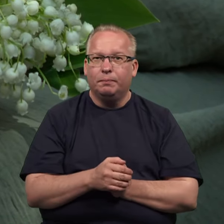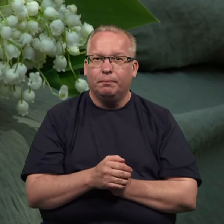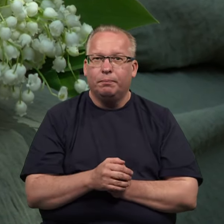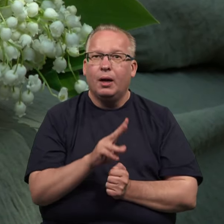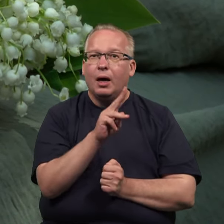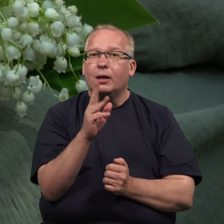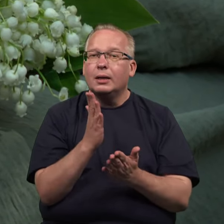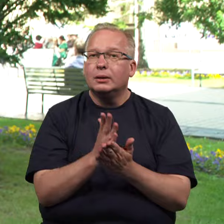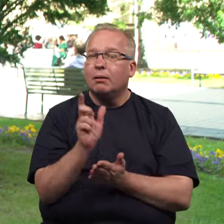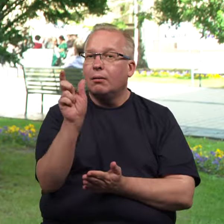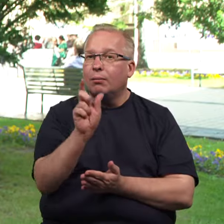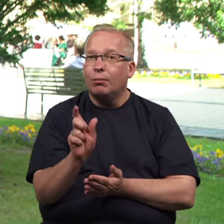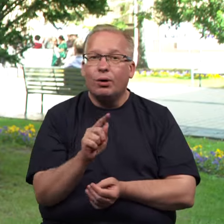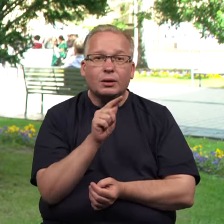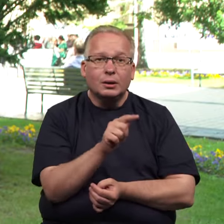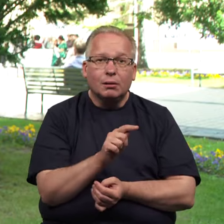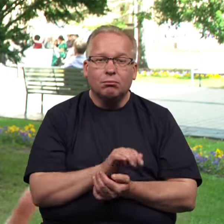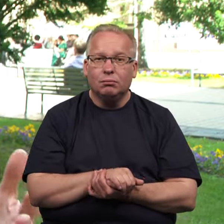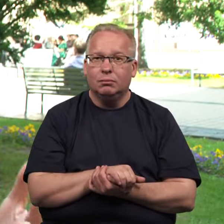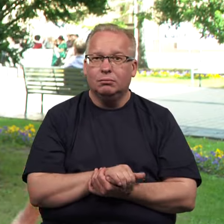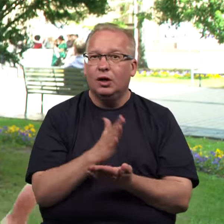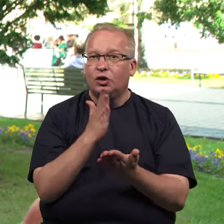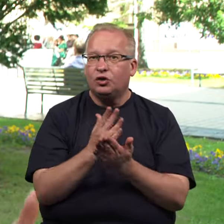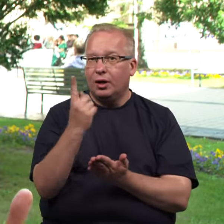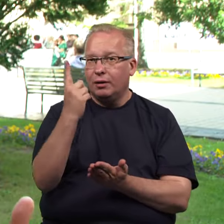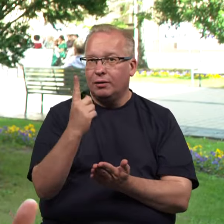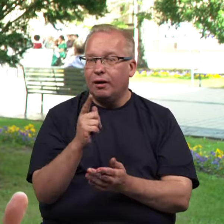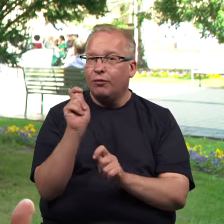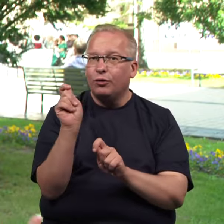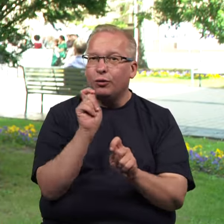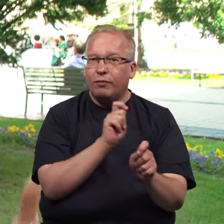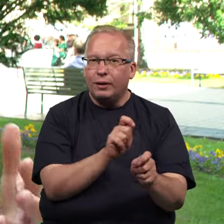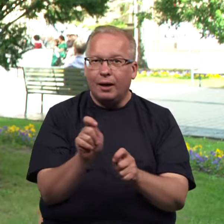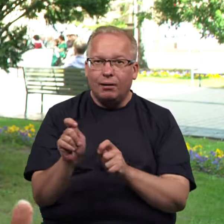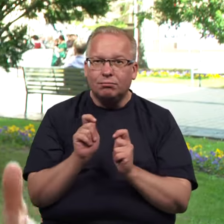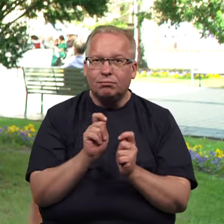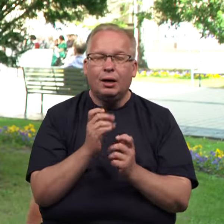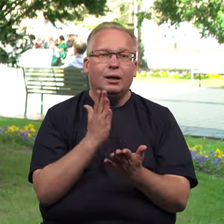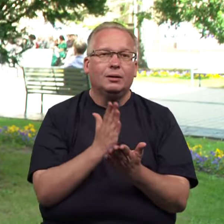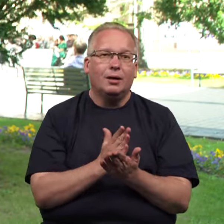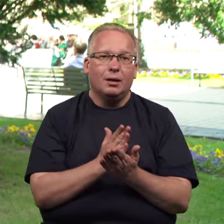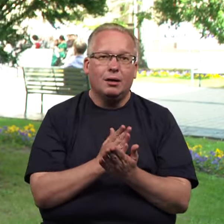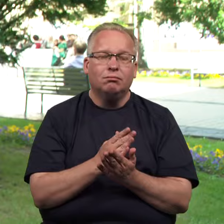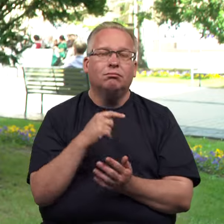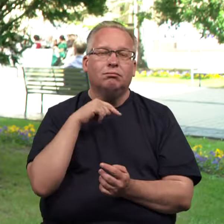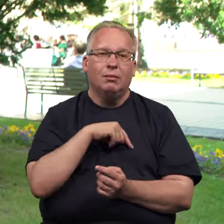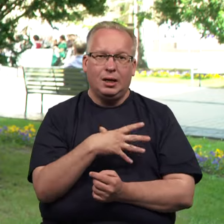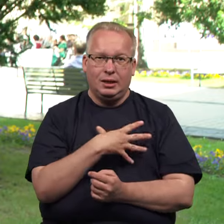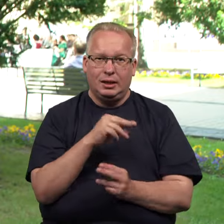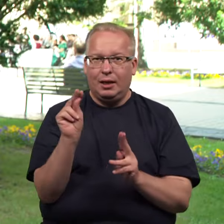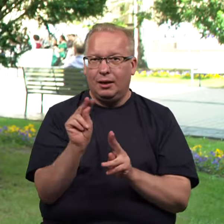Kas yra poezija? Poezija tai yra Dievo dovana. Tai vaistas sielai gydyti.